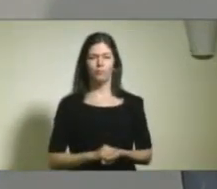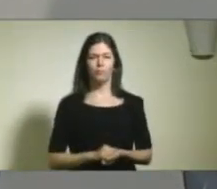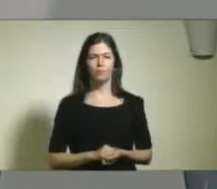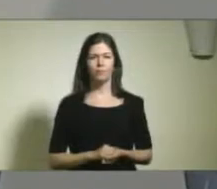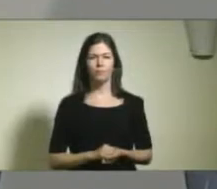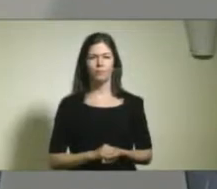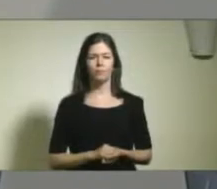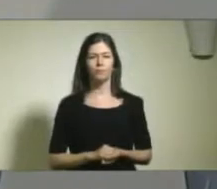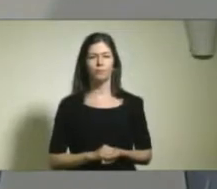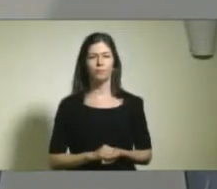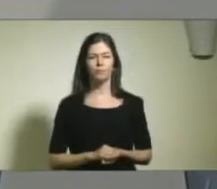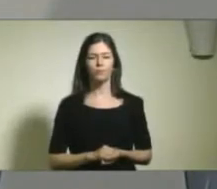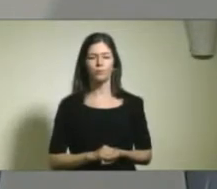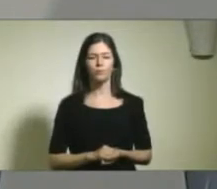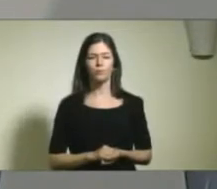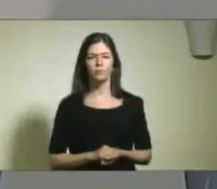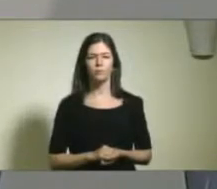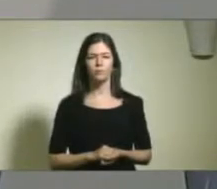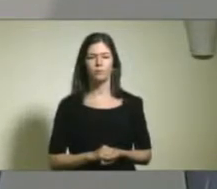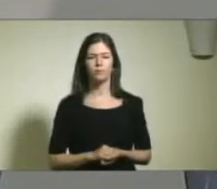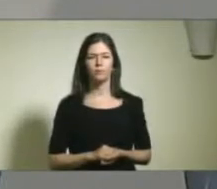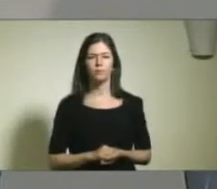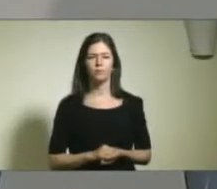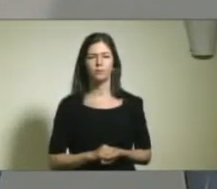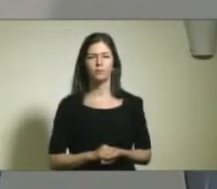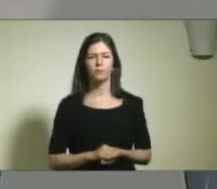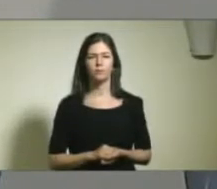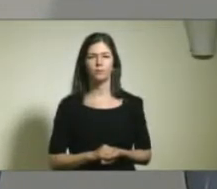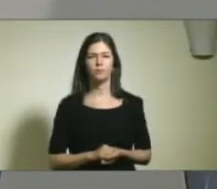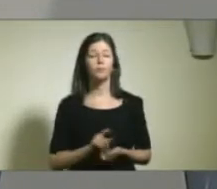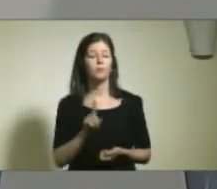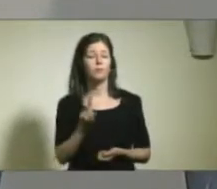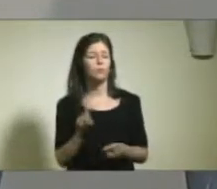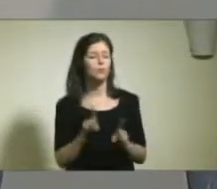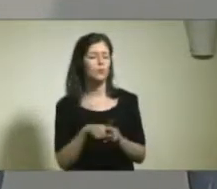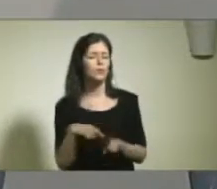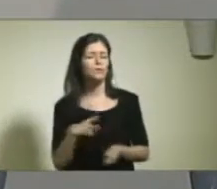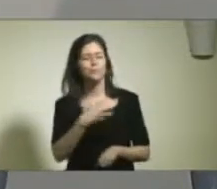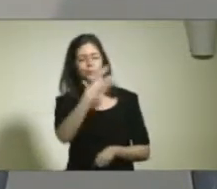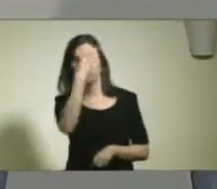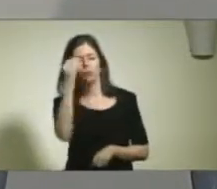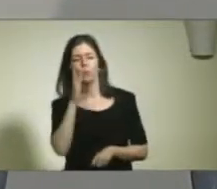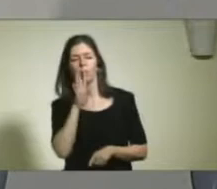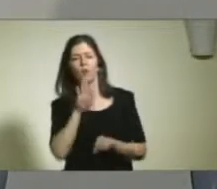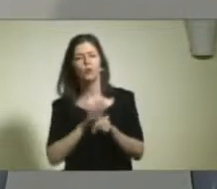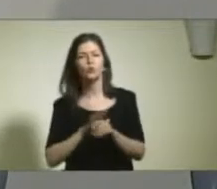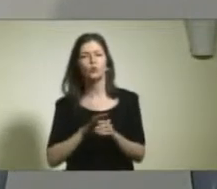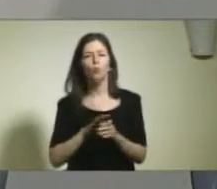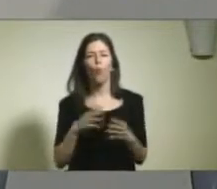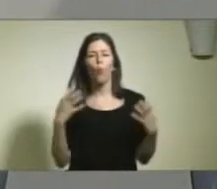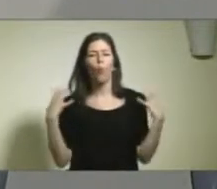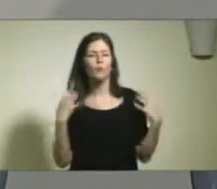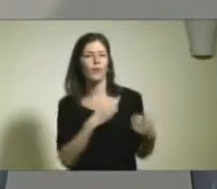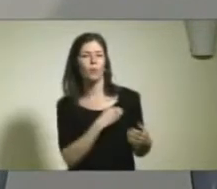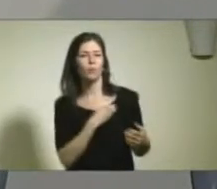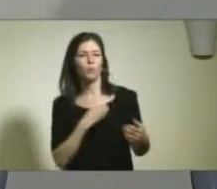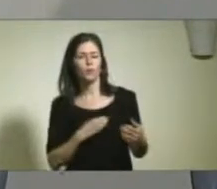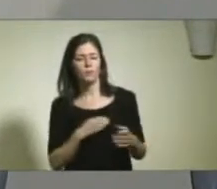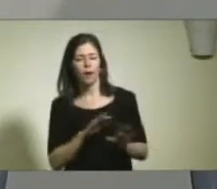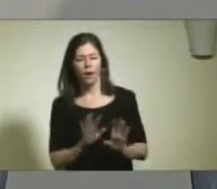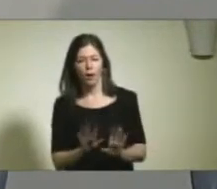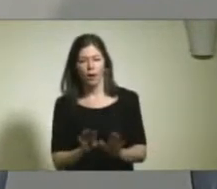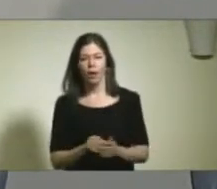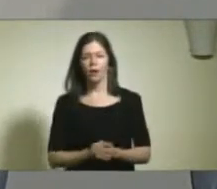Et l'autre partie, c'est que le conseil municipal, j'ai oublié de mentionner que, bon, lorsqu'on a même des